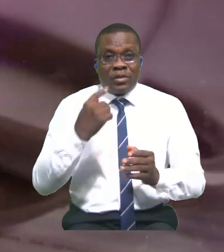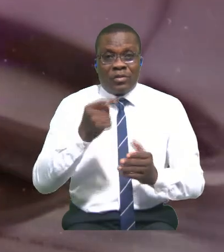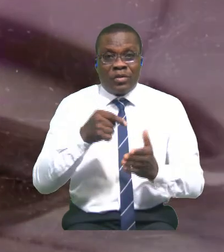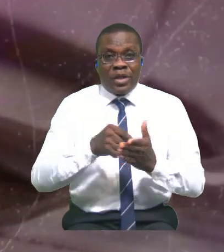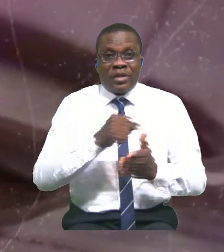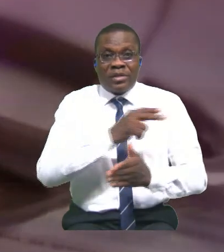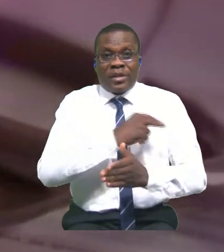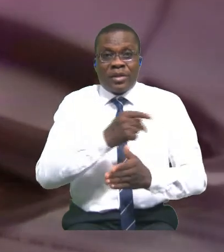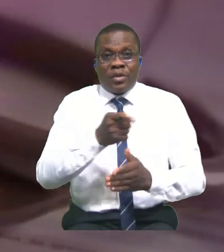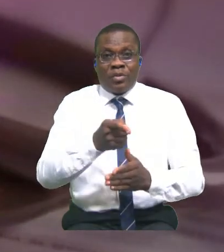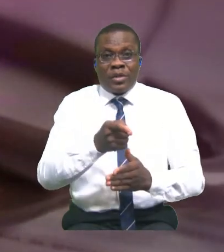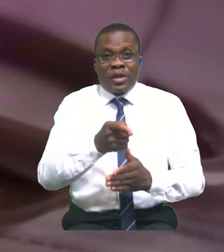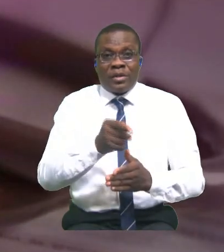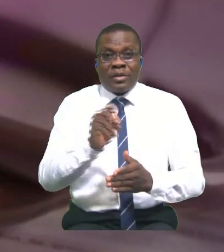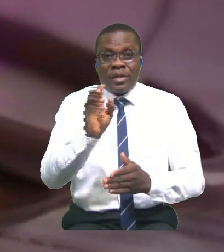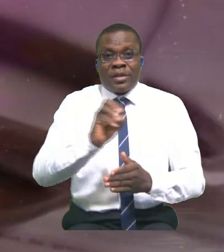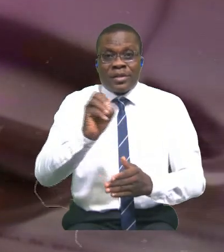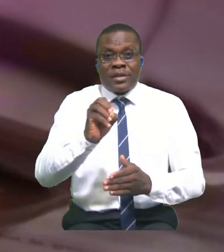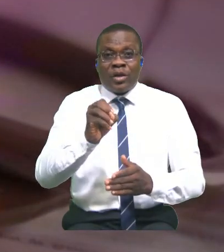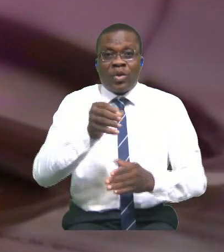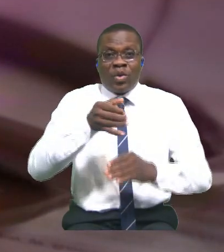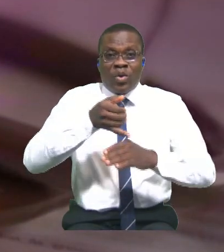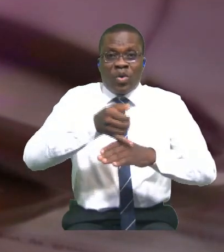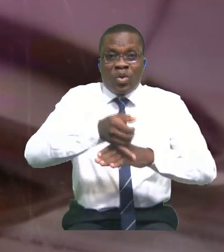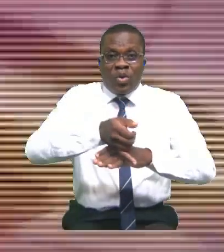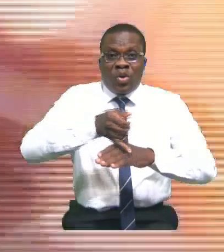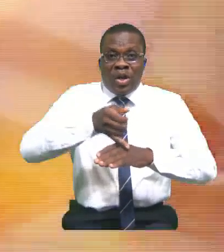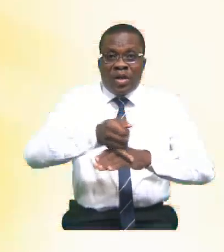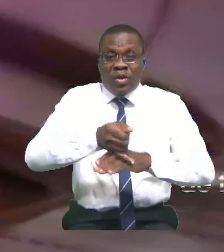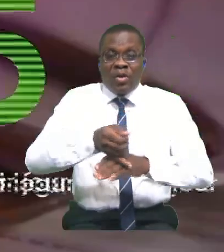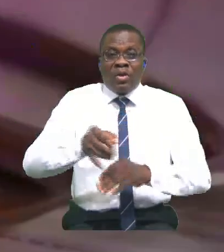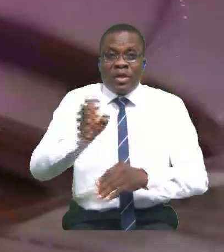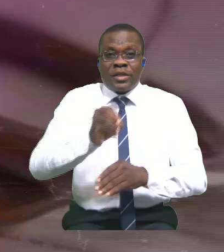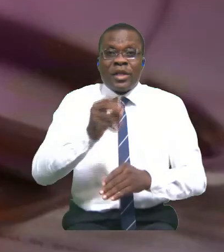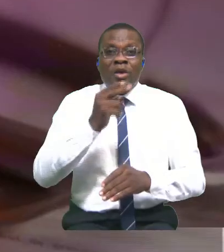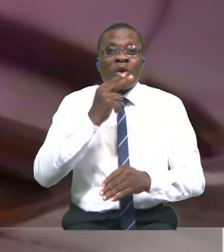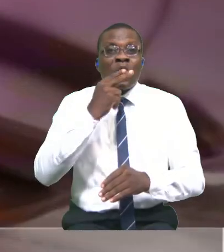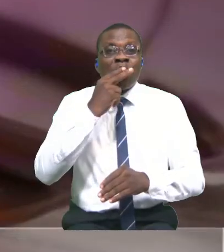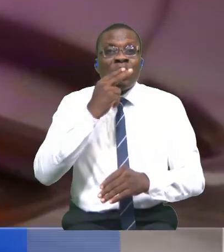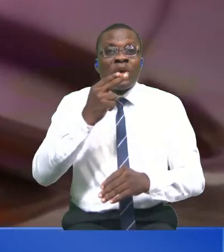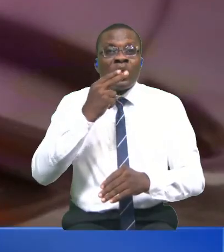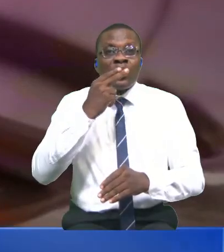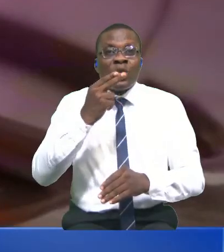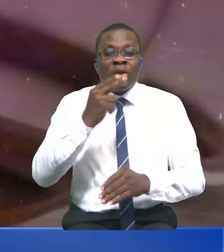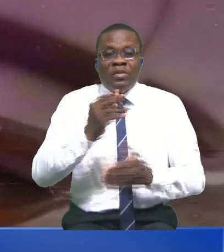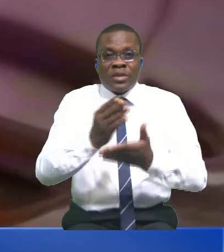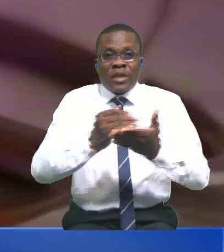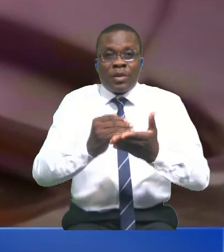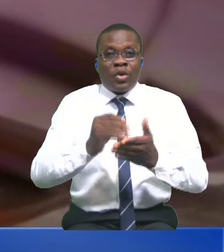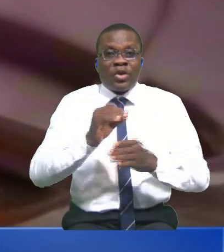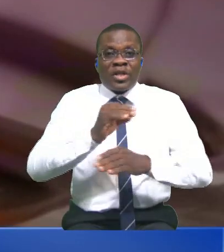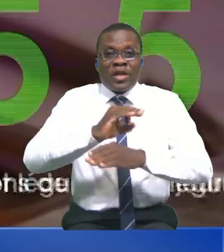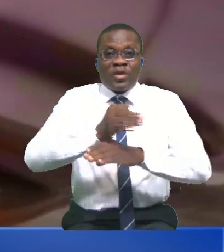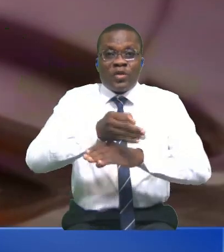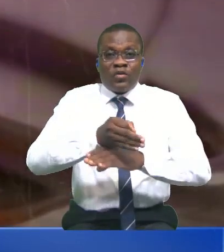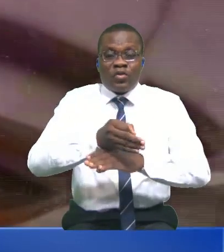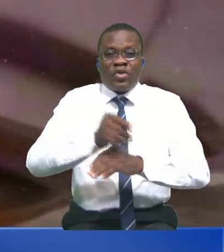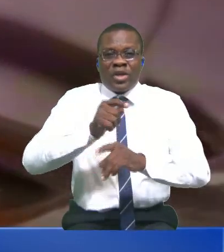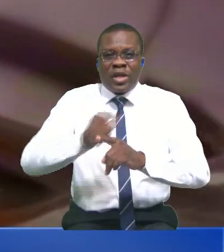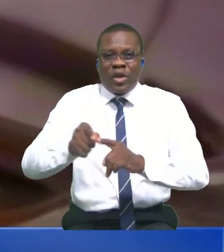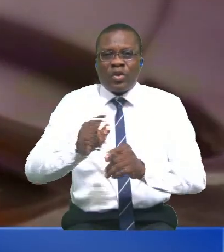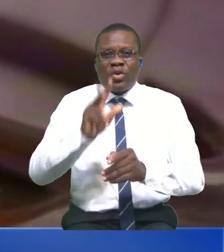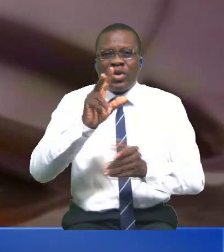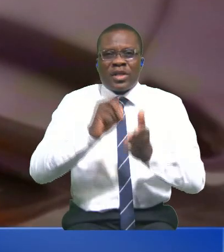hélas zéro alcool zéro tabac C portions de fruits et légumes par jour 30 minutes